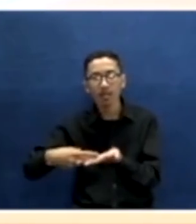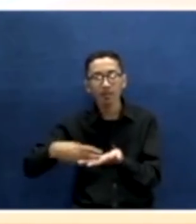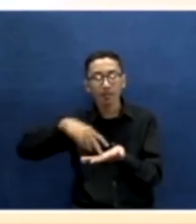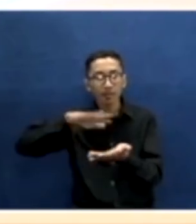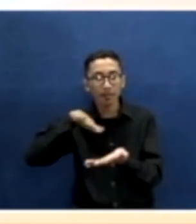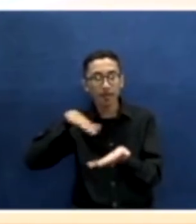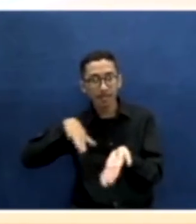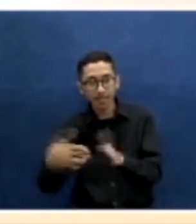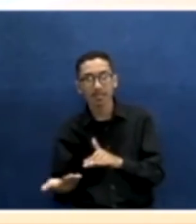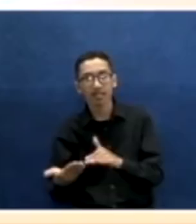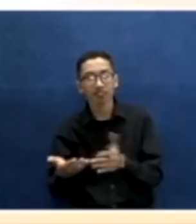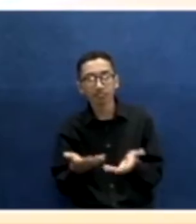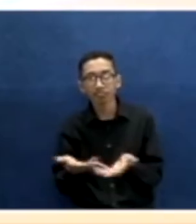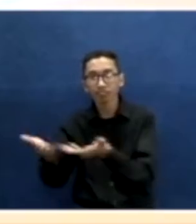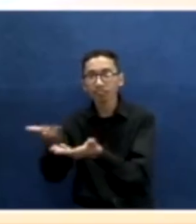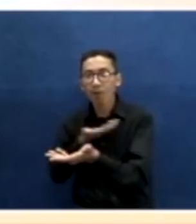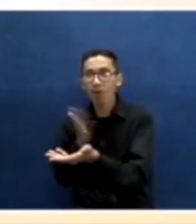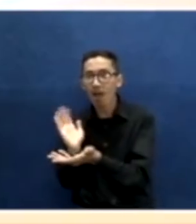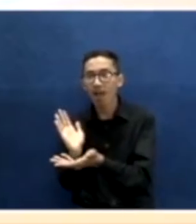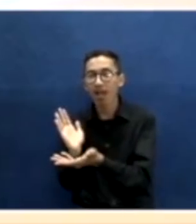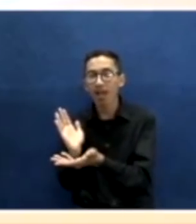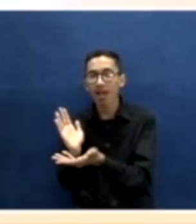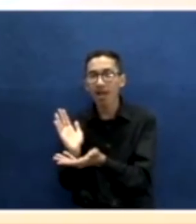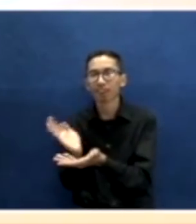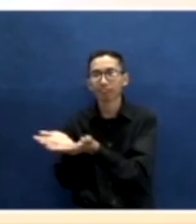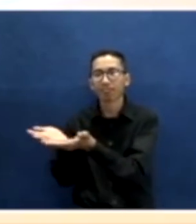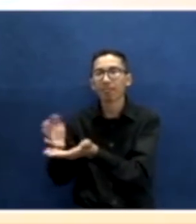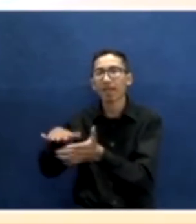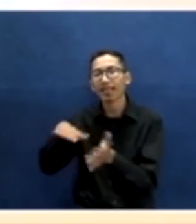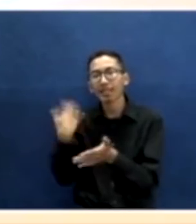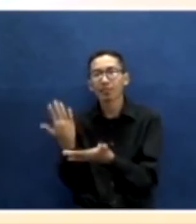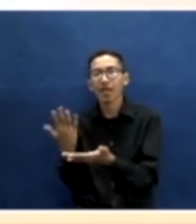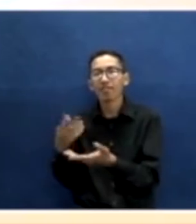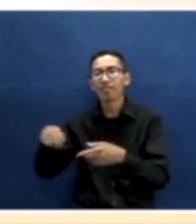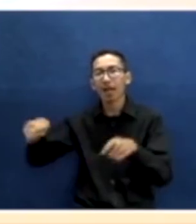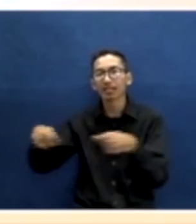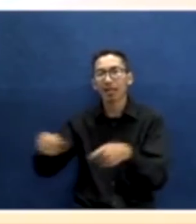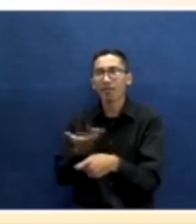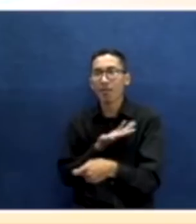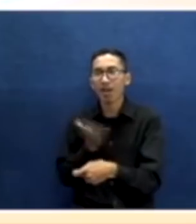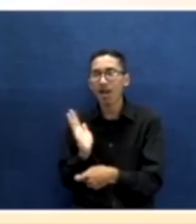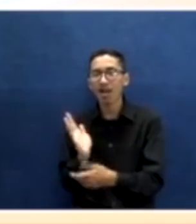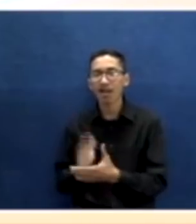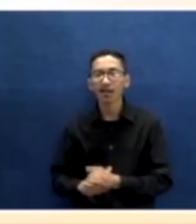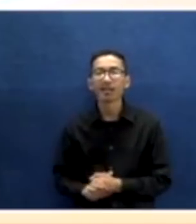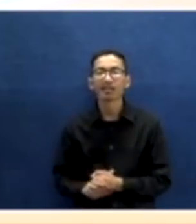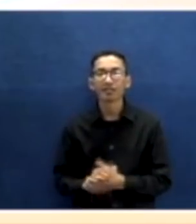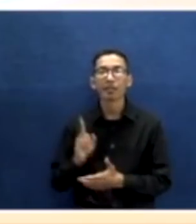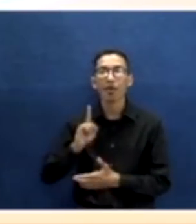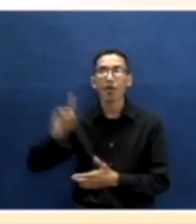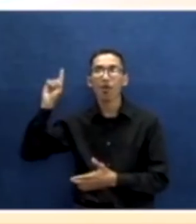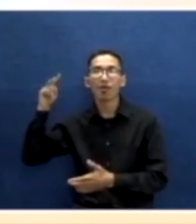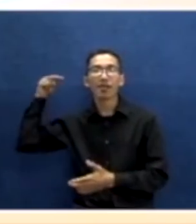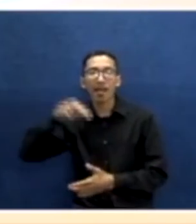kemudian para sahabat mengatakan yarosulloh hidup aja nggak mau apalagi hai lalu kemudian Rasulullah berkata Allah Memandang